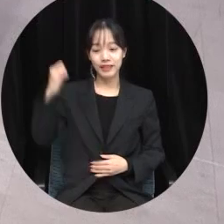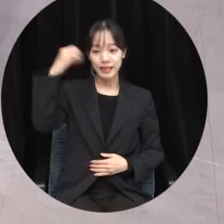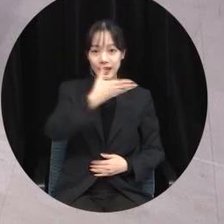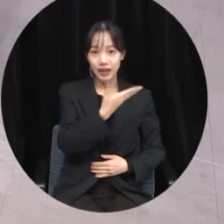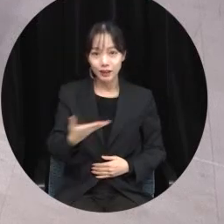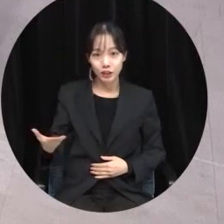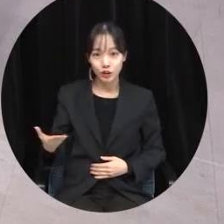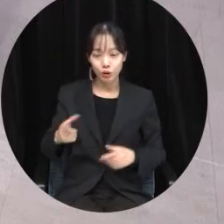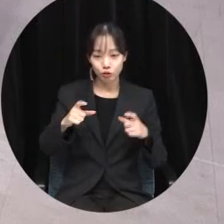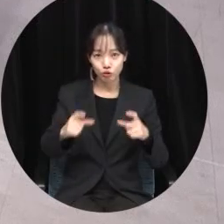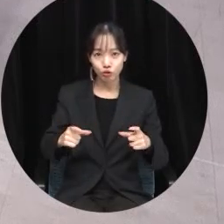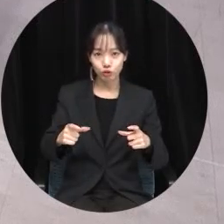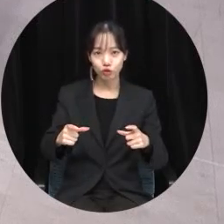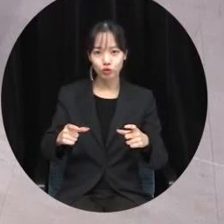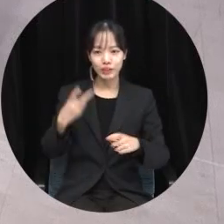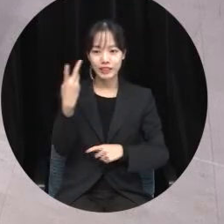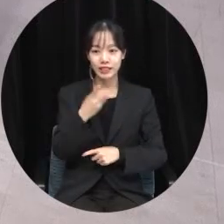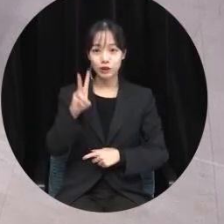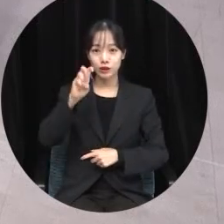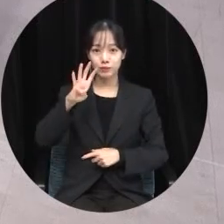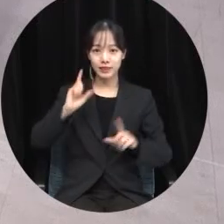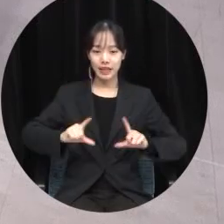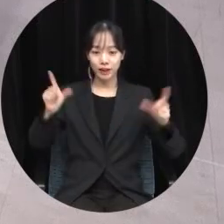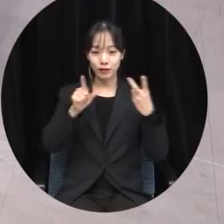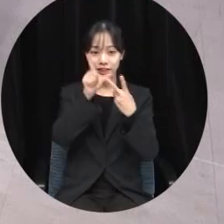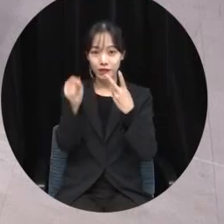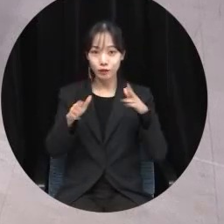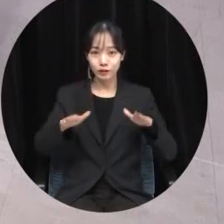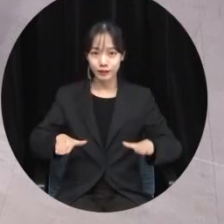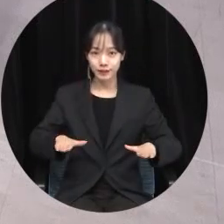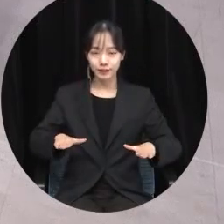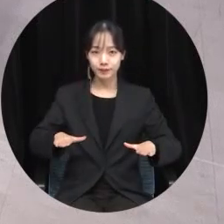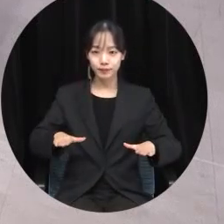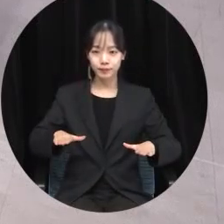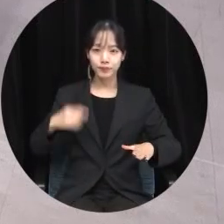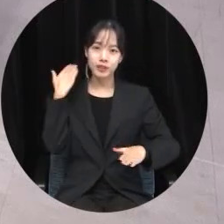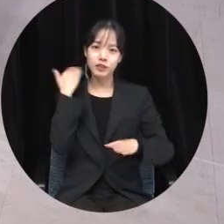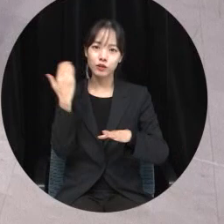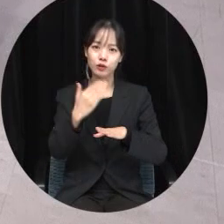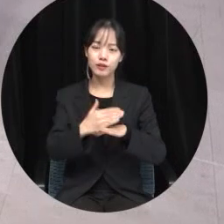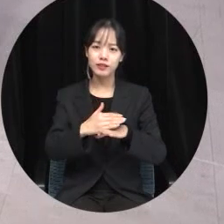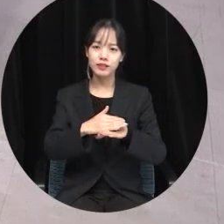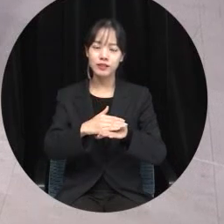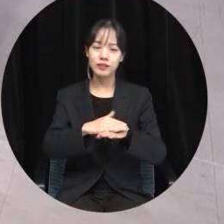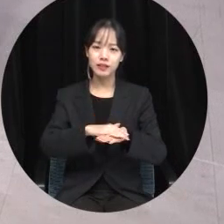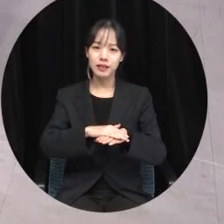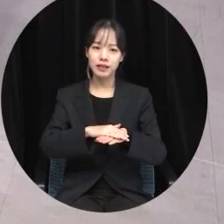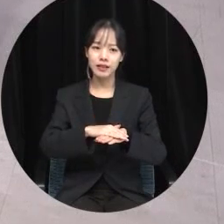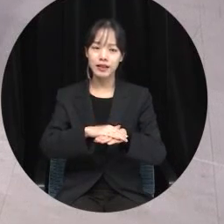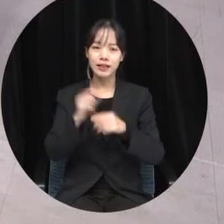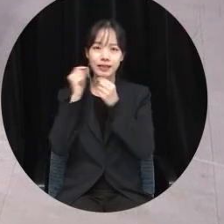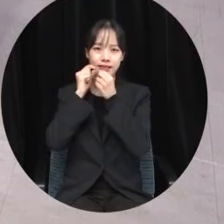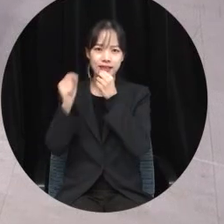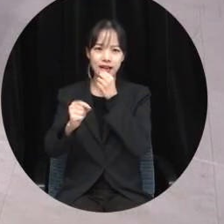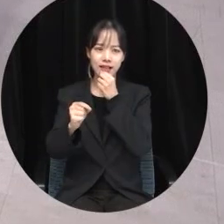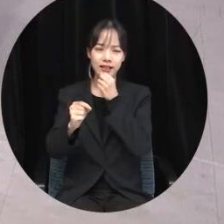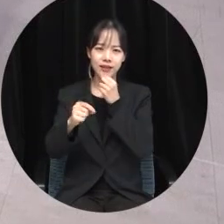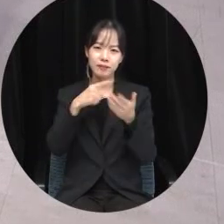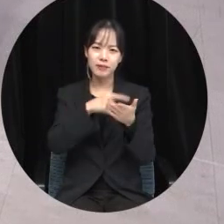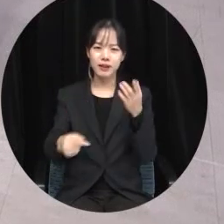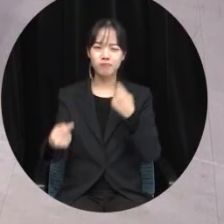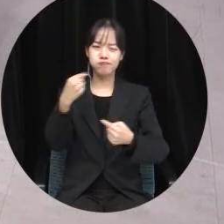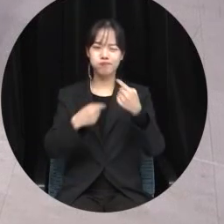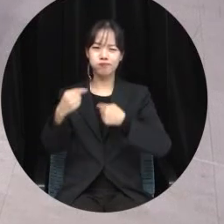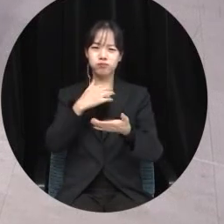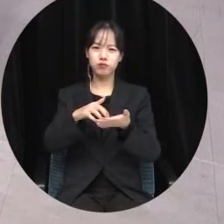양천구는 2024년 2월 현재 전세 사기 피해 접수 건수가 220여 건으로